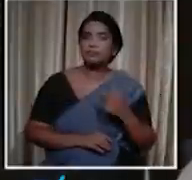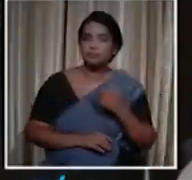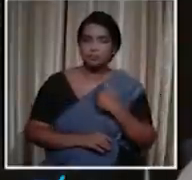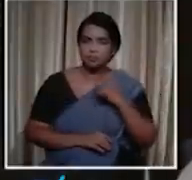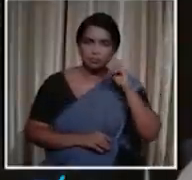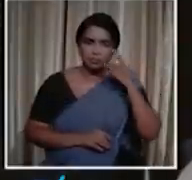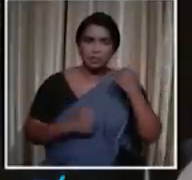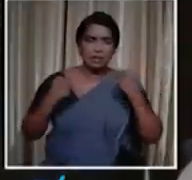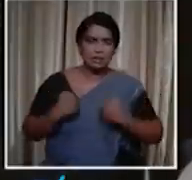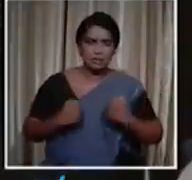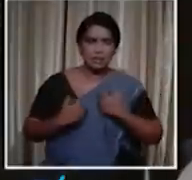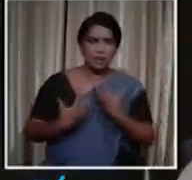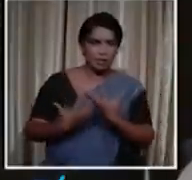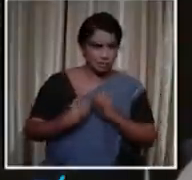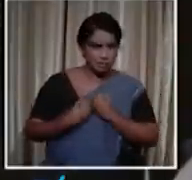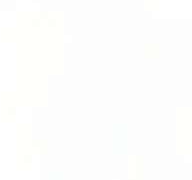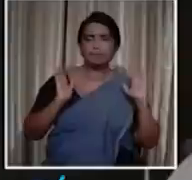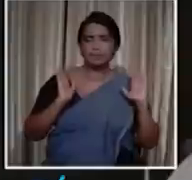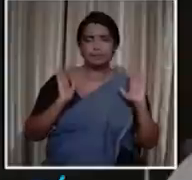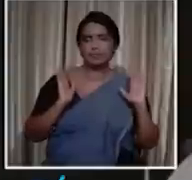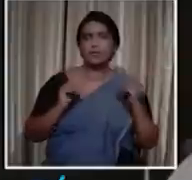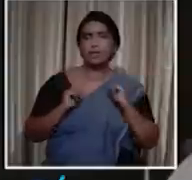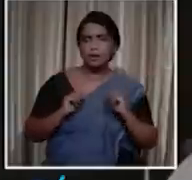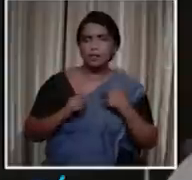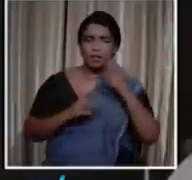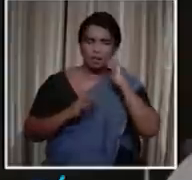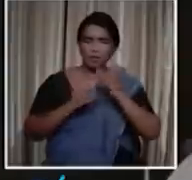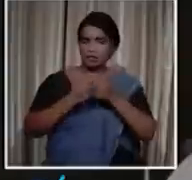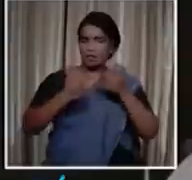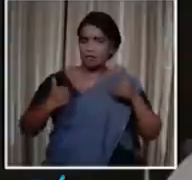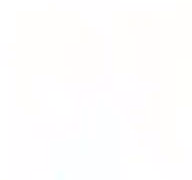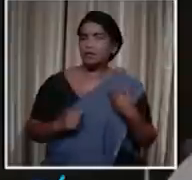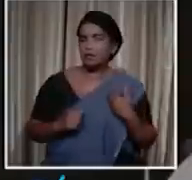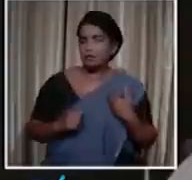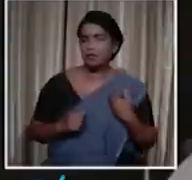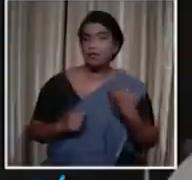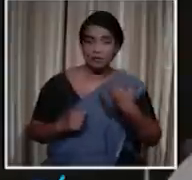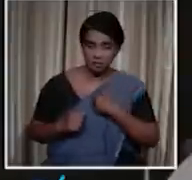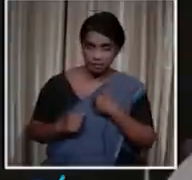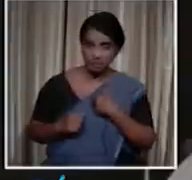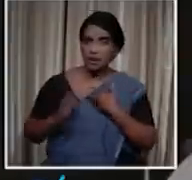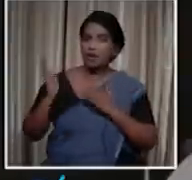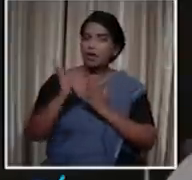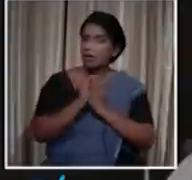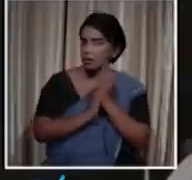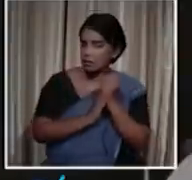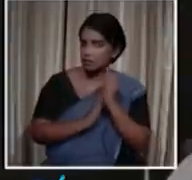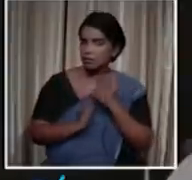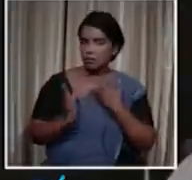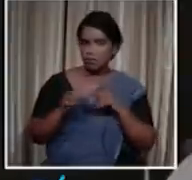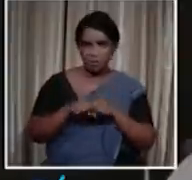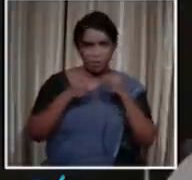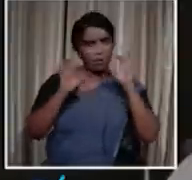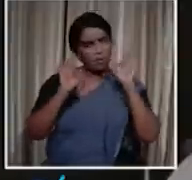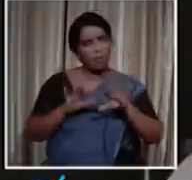නැහැ මේ සභාපතිකම අරගෙන මේකේ වික්‍රම කරන්න පුළුවන්ද කියලා. මම ස්වාධීන වෙලා දැන් මේ පැත්තේ වාඩි වෙලා ඉන්නේ. මගේ අයිතිවාසිකම් වලට හානියක් නොවන